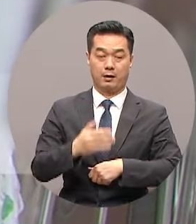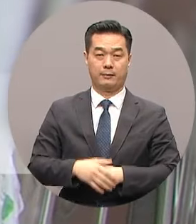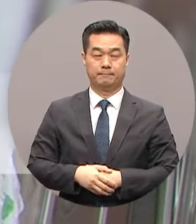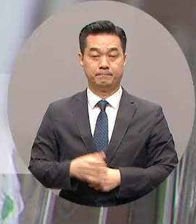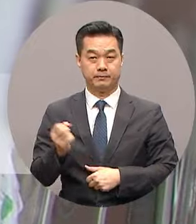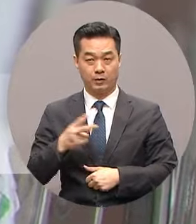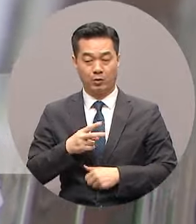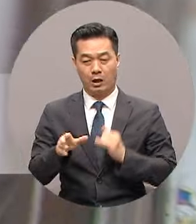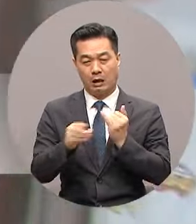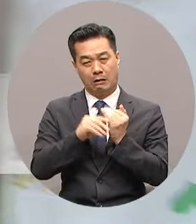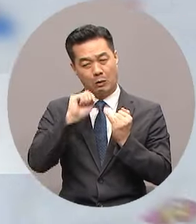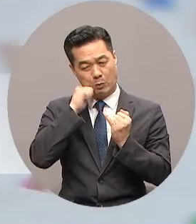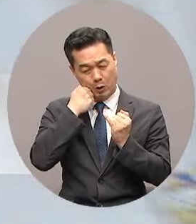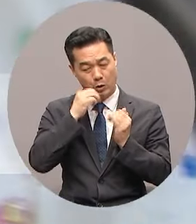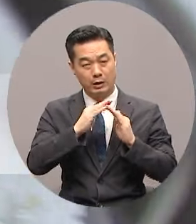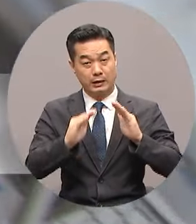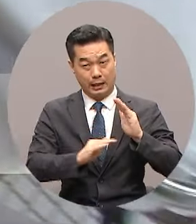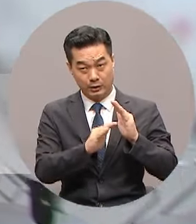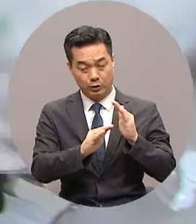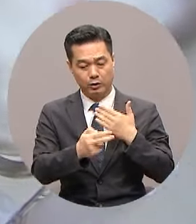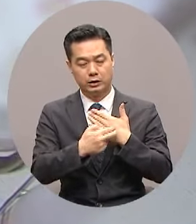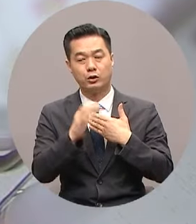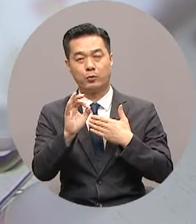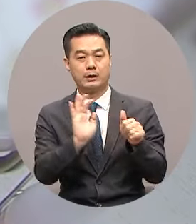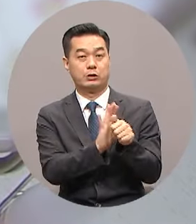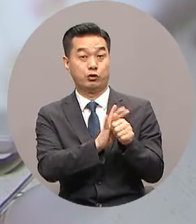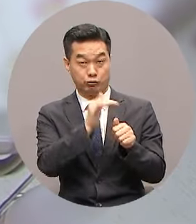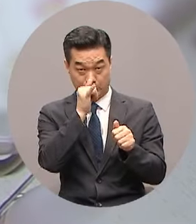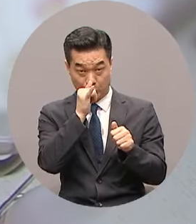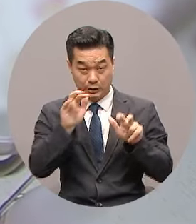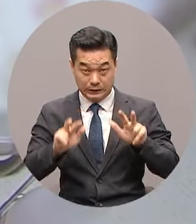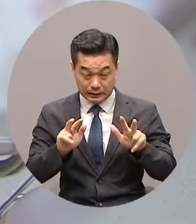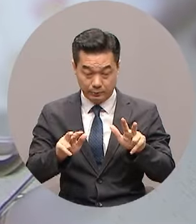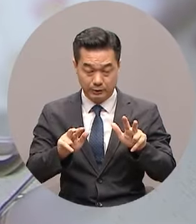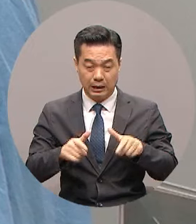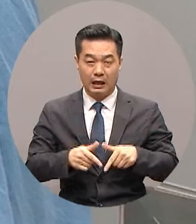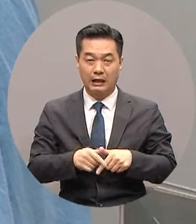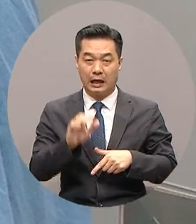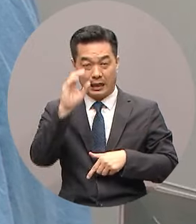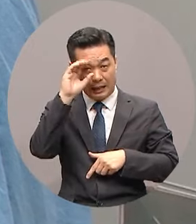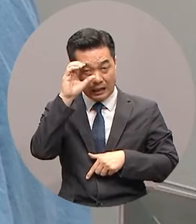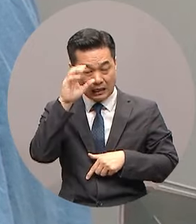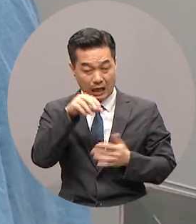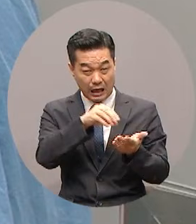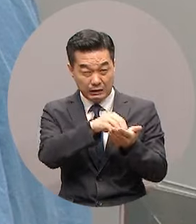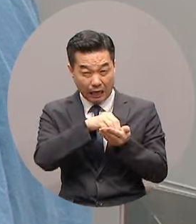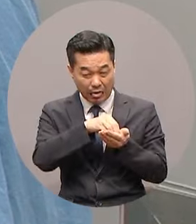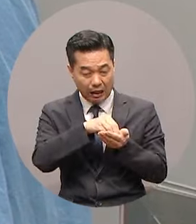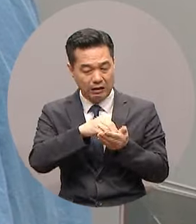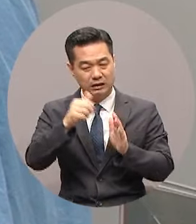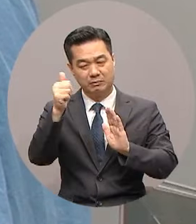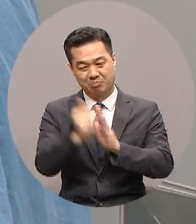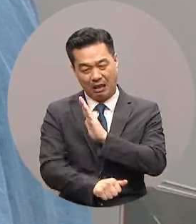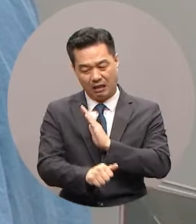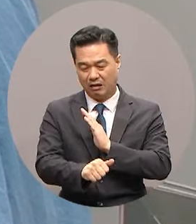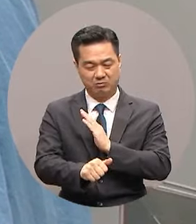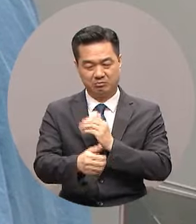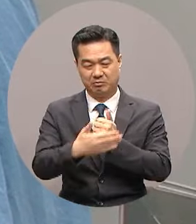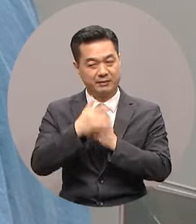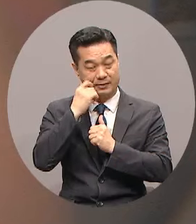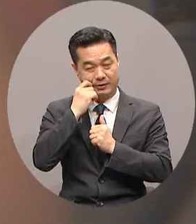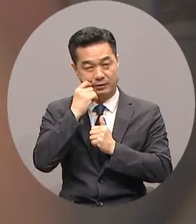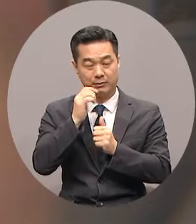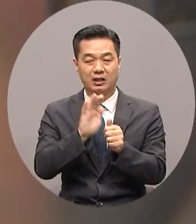난임 과정에 대한 의료비 지원도 확대됩니다 그동안은 난자 치치의 실패에 난임 시술을 받을 수 없게 되면 지원금을